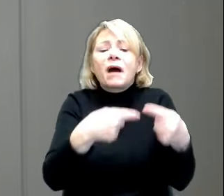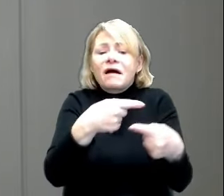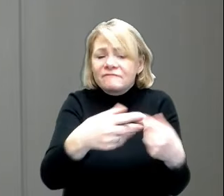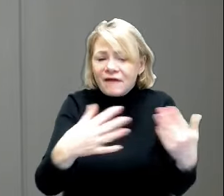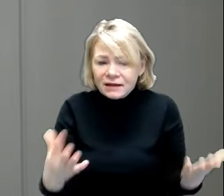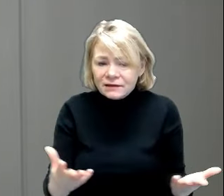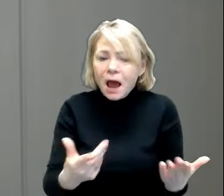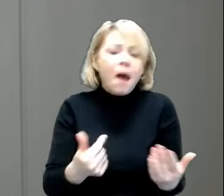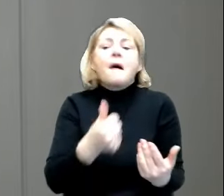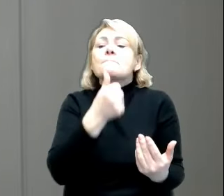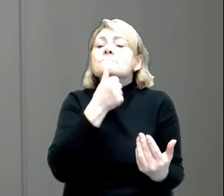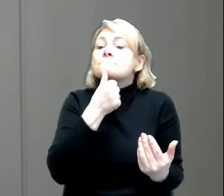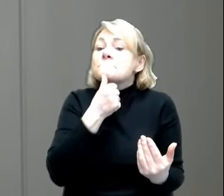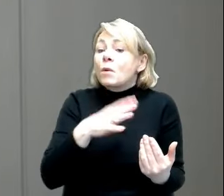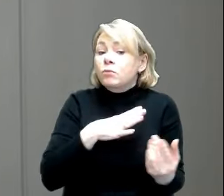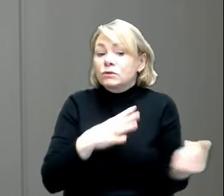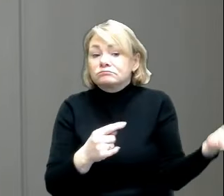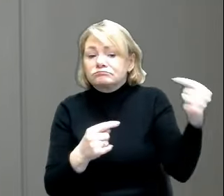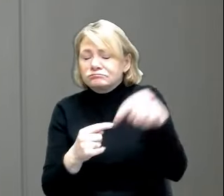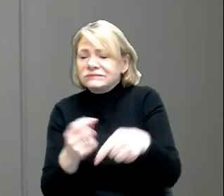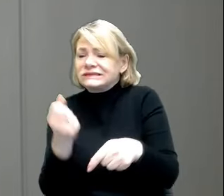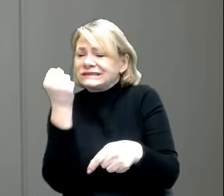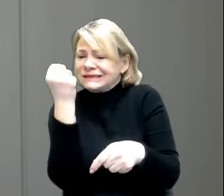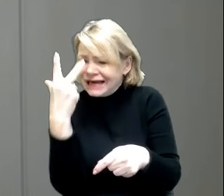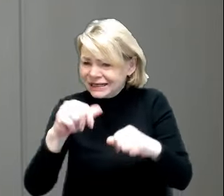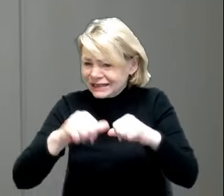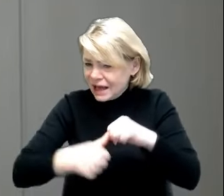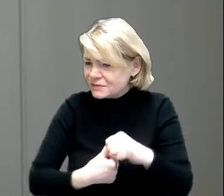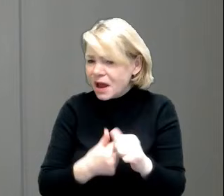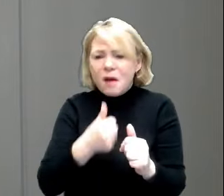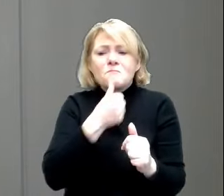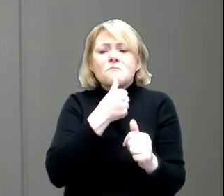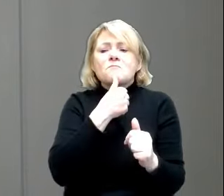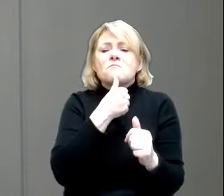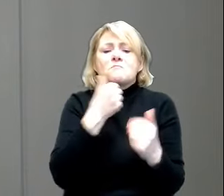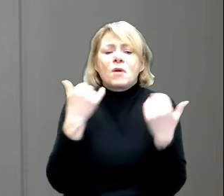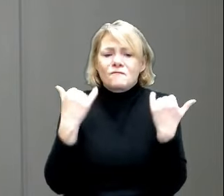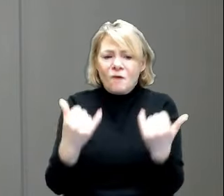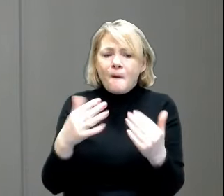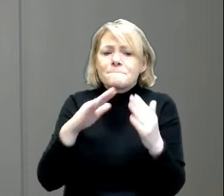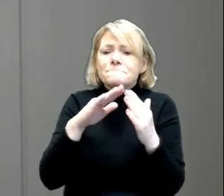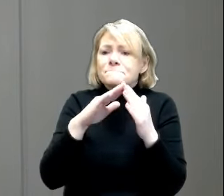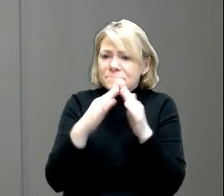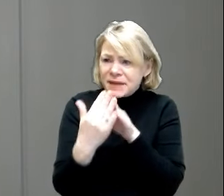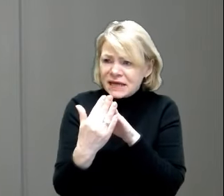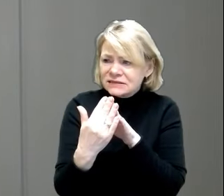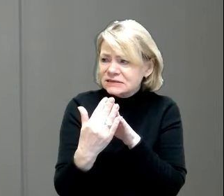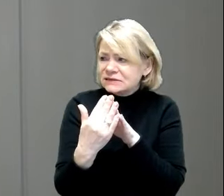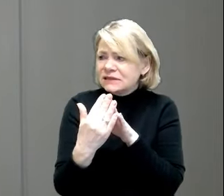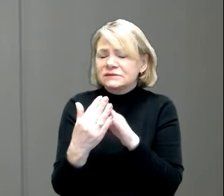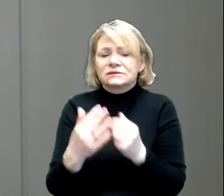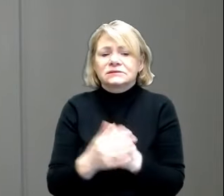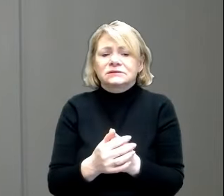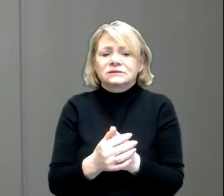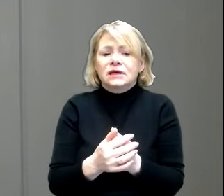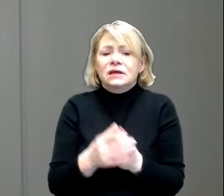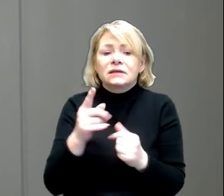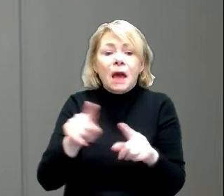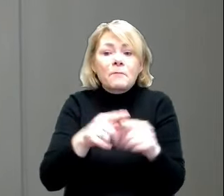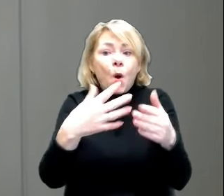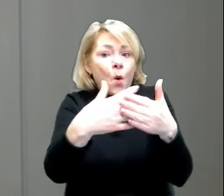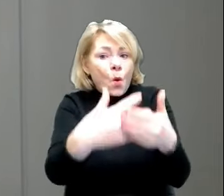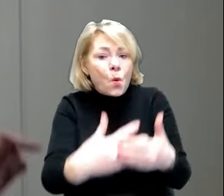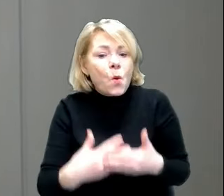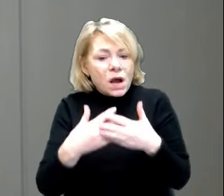1 amžiuje jeigu šitas miestas būt būtų lietuvos didžiosios kunigaikštystės miestu tai vieninteliu uostu tai mes būtumėm